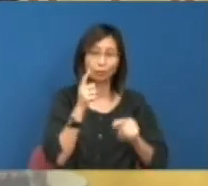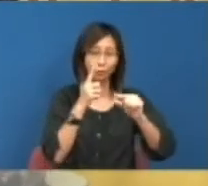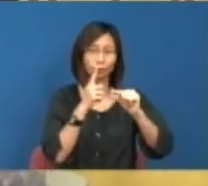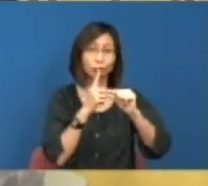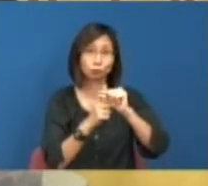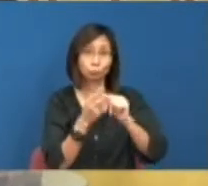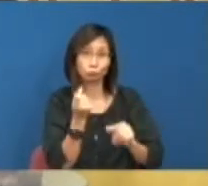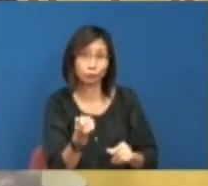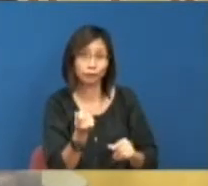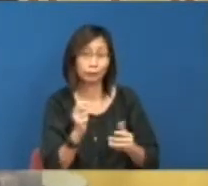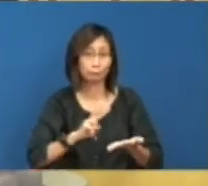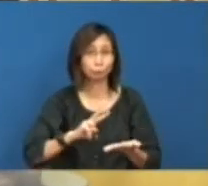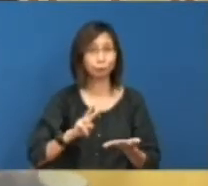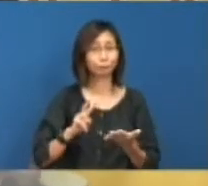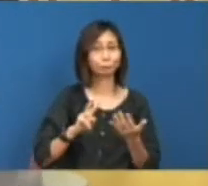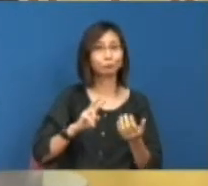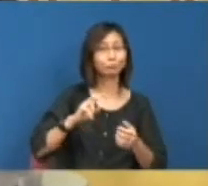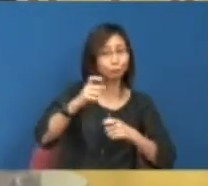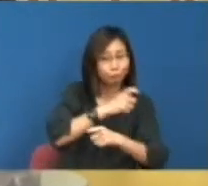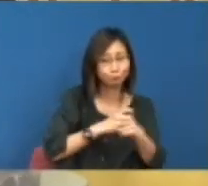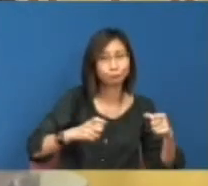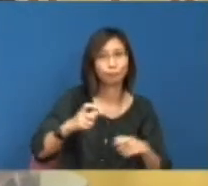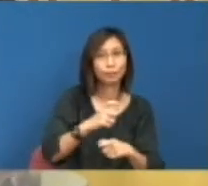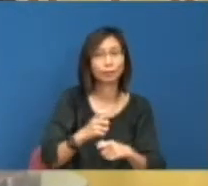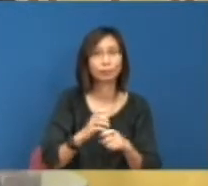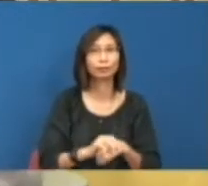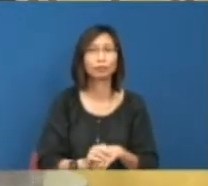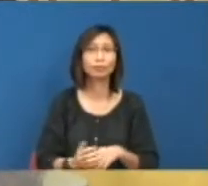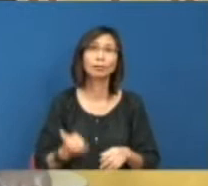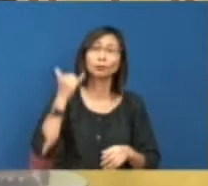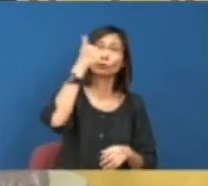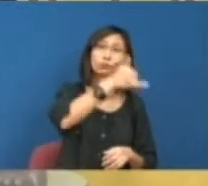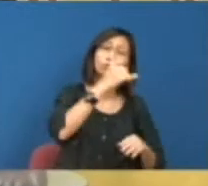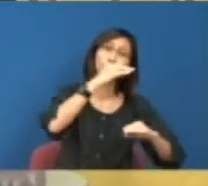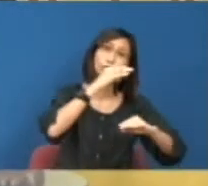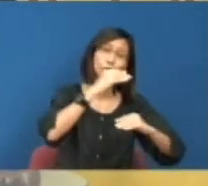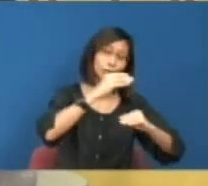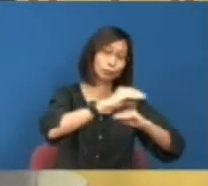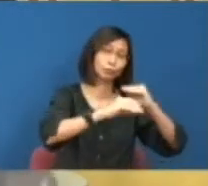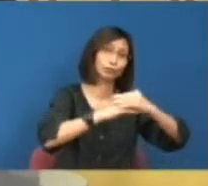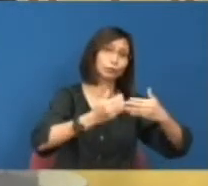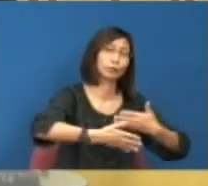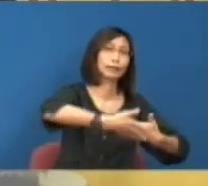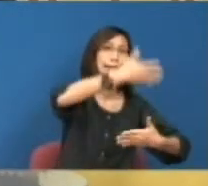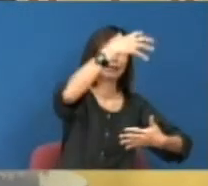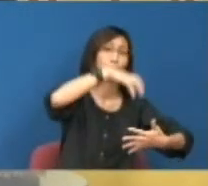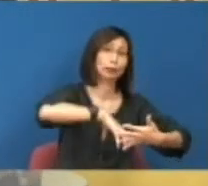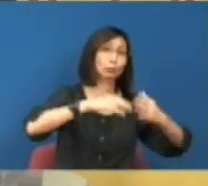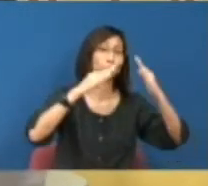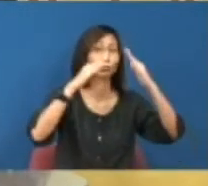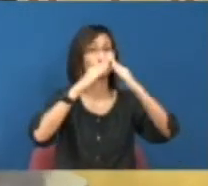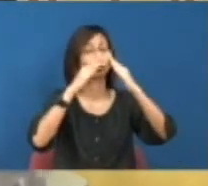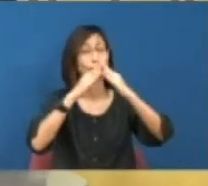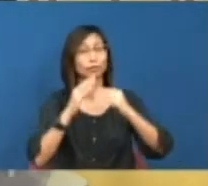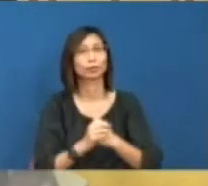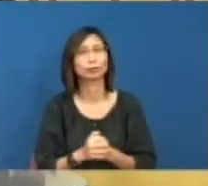老闆啊，以至到上不到樓的中產階級的低下層啊，有沒有關係的呢？我們爭取